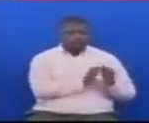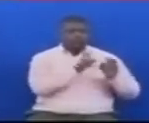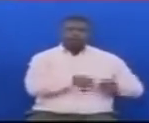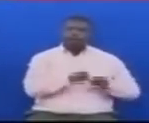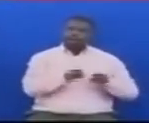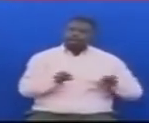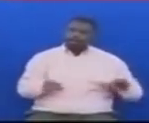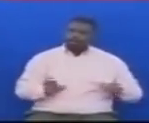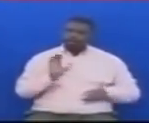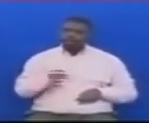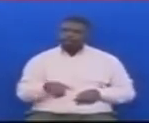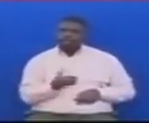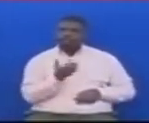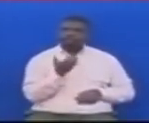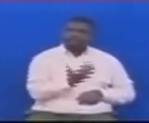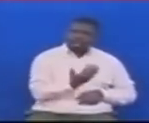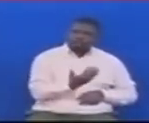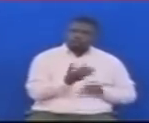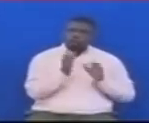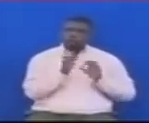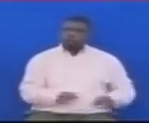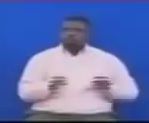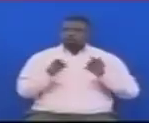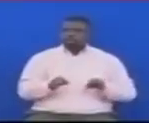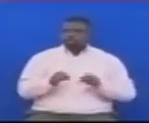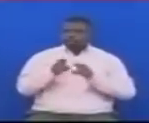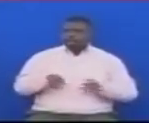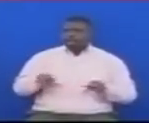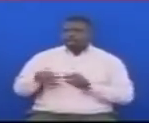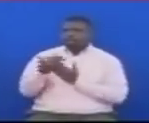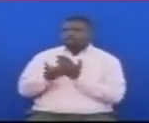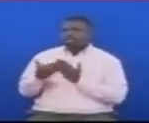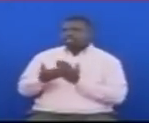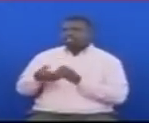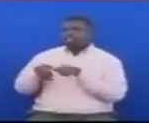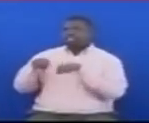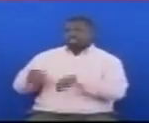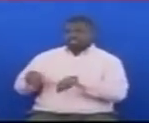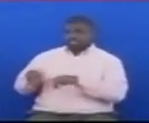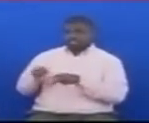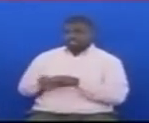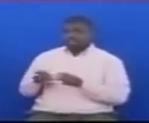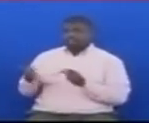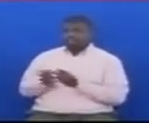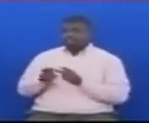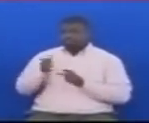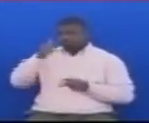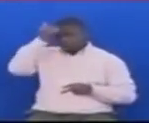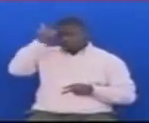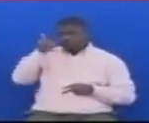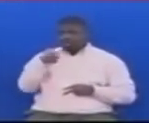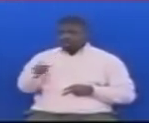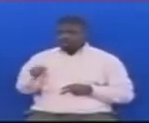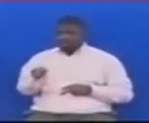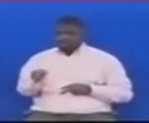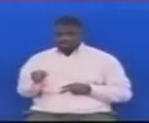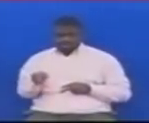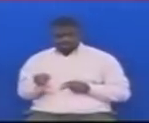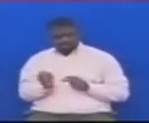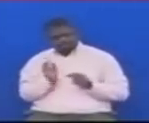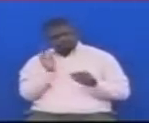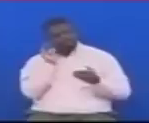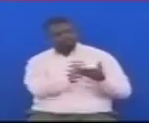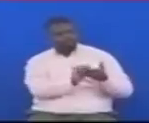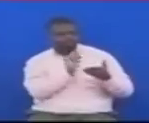mahakama wa miaka mitano ya kuboresha huduma za mahakama hapa nchini, imewekwa pia vipaumbele vya ujenzi. Mheshimiwa